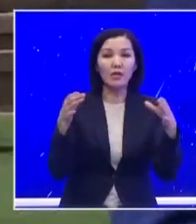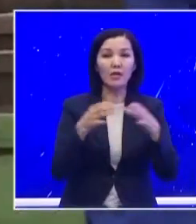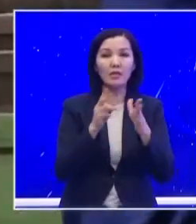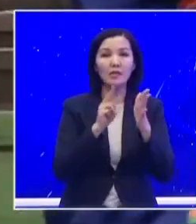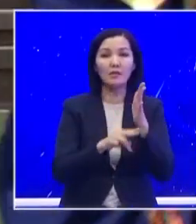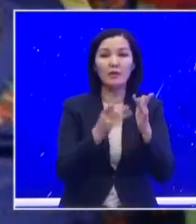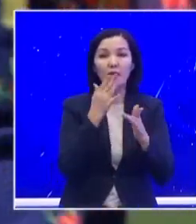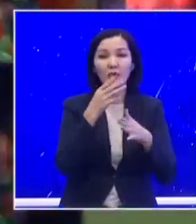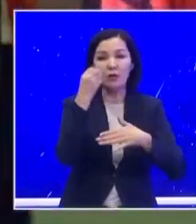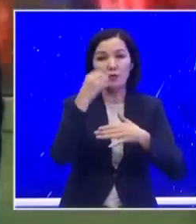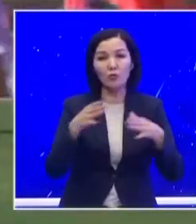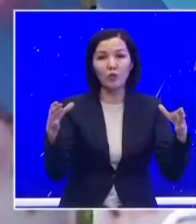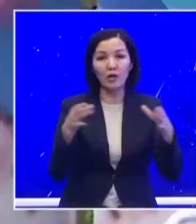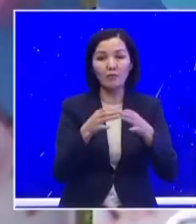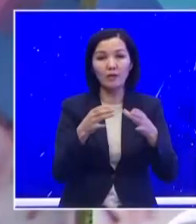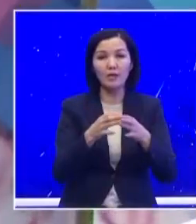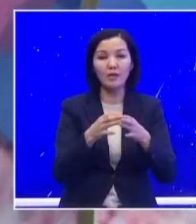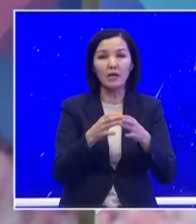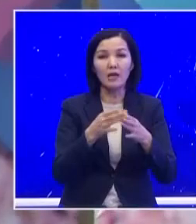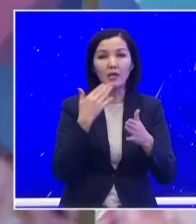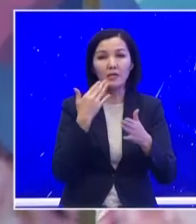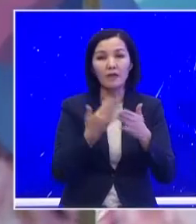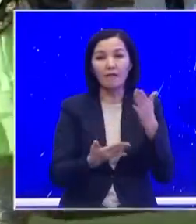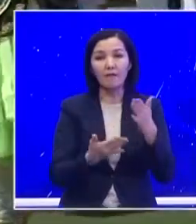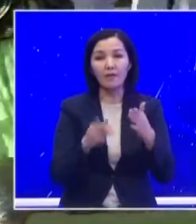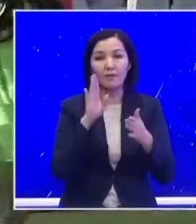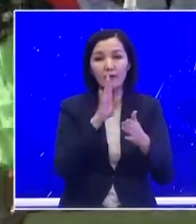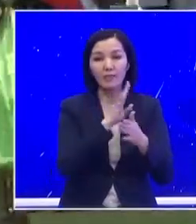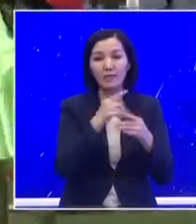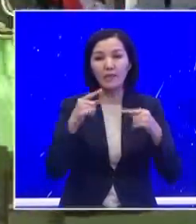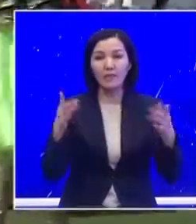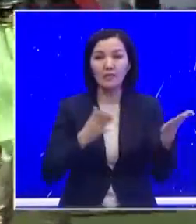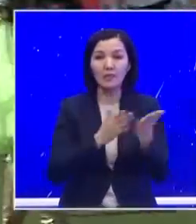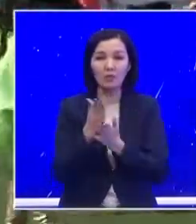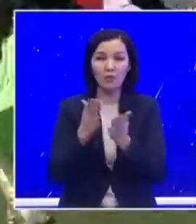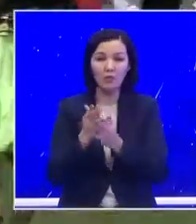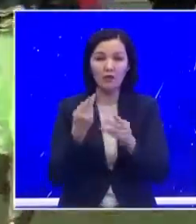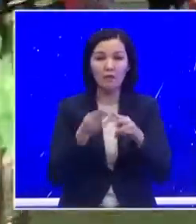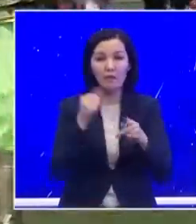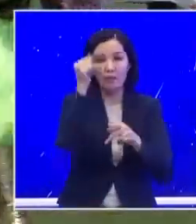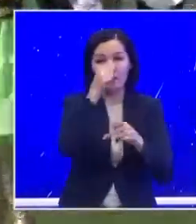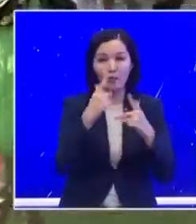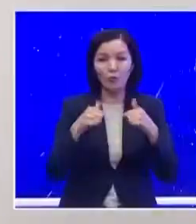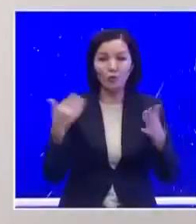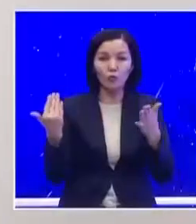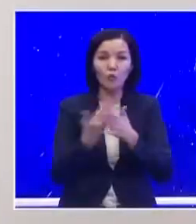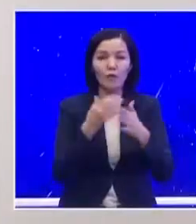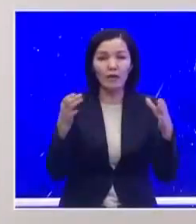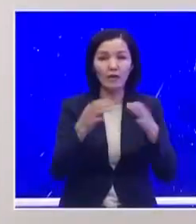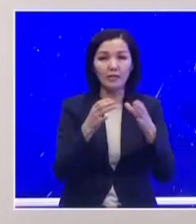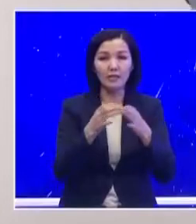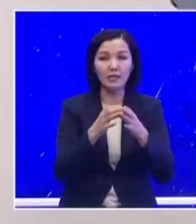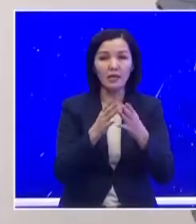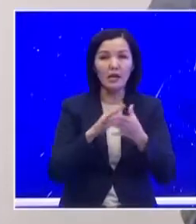71 этнокультурное объединение, Совет общественного согласия, Советы матерей и ряд других структур. В этом году была создана новая организация –